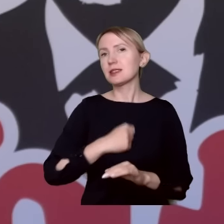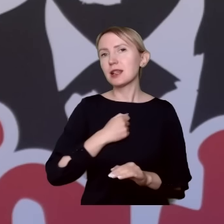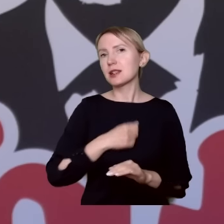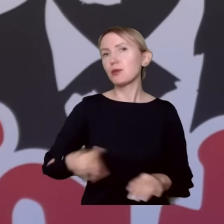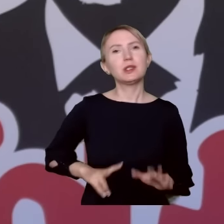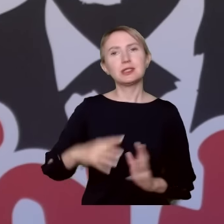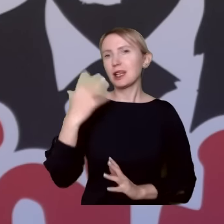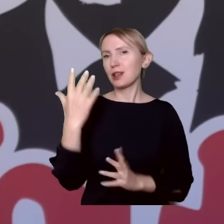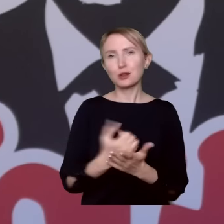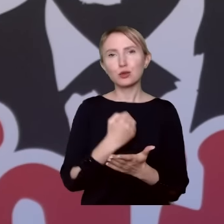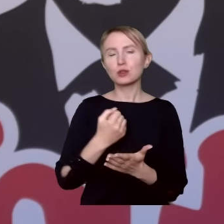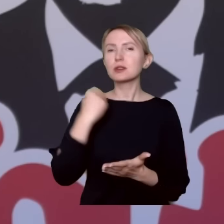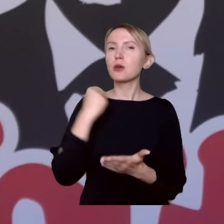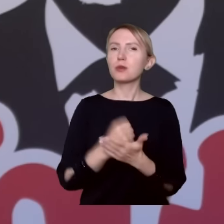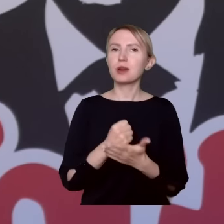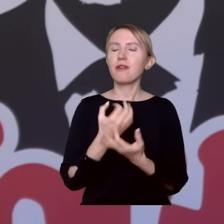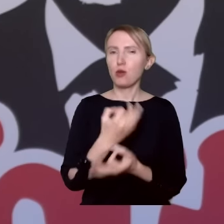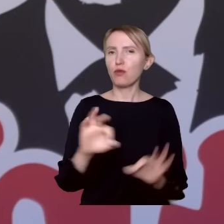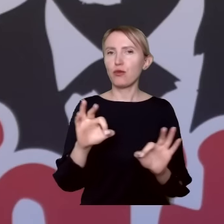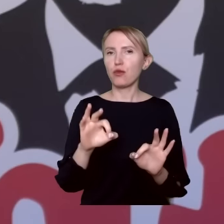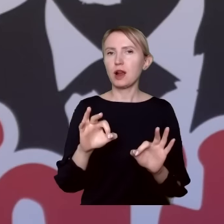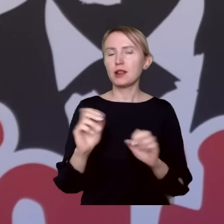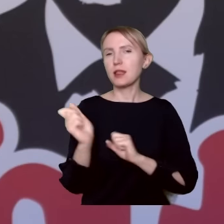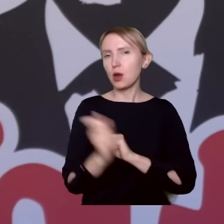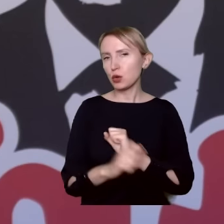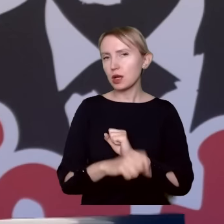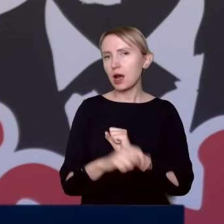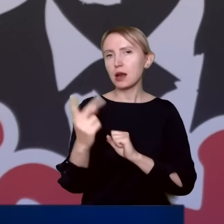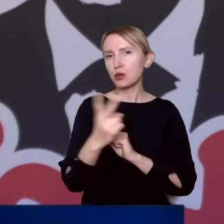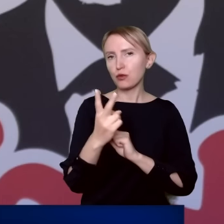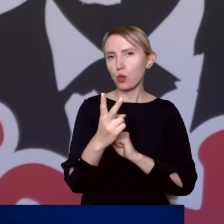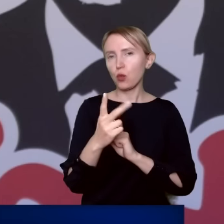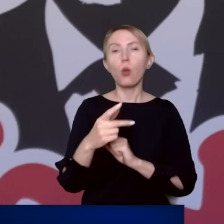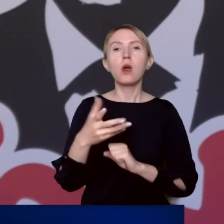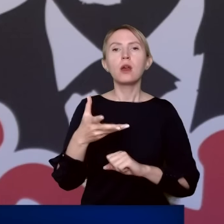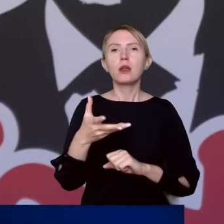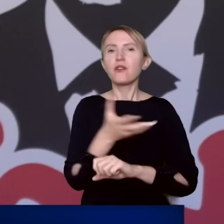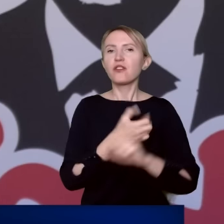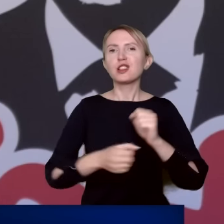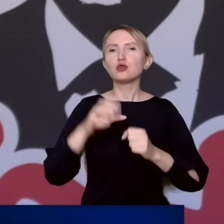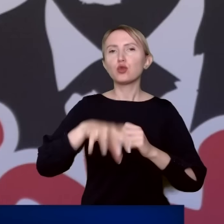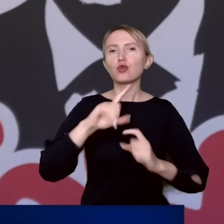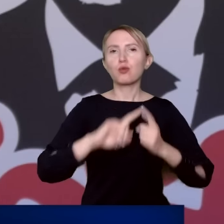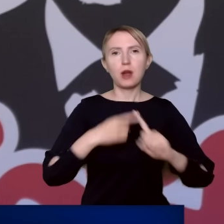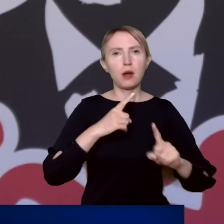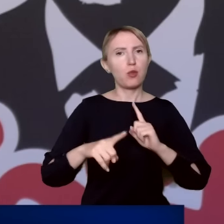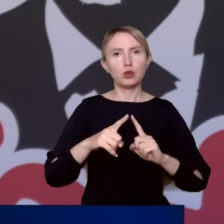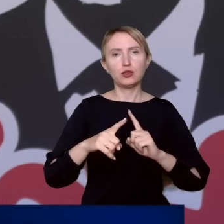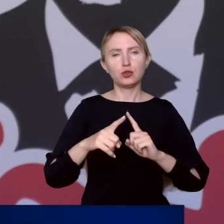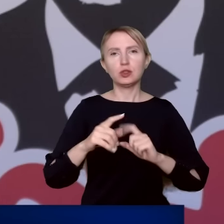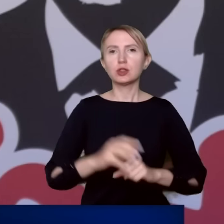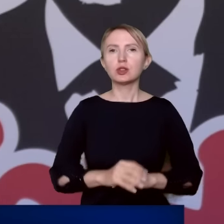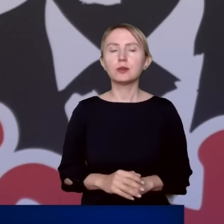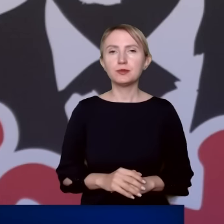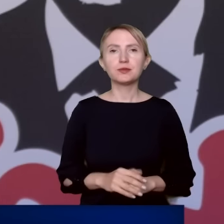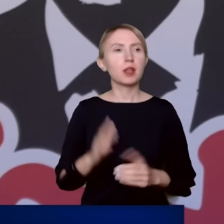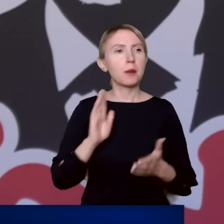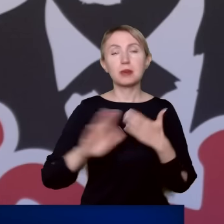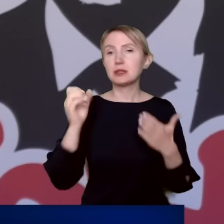skorzystał z prawa uwolnienia od kary obu więźniów politycznych, niesłusznie osadzonych i